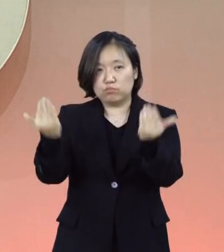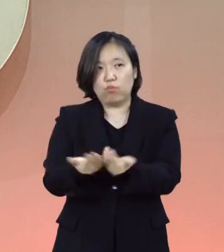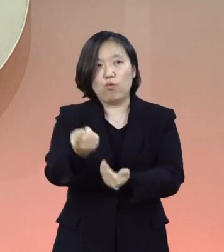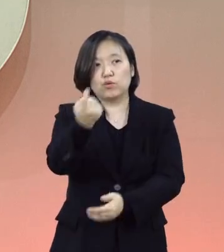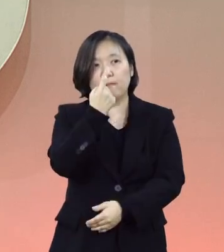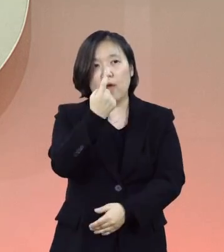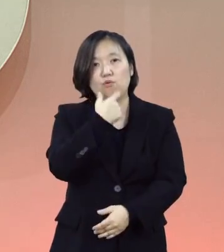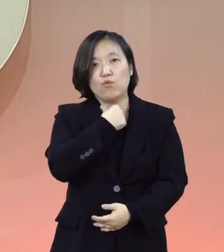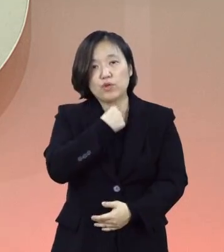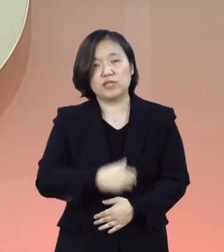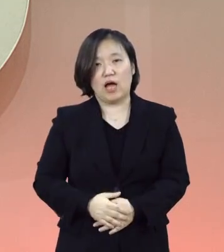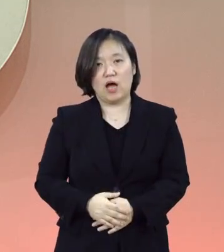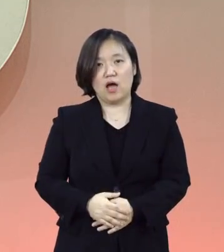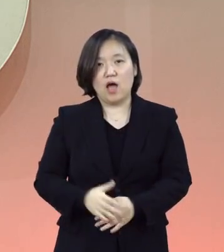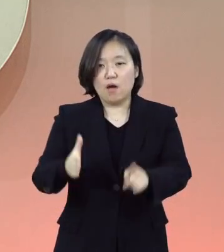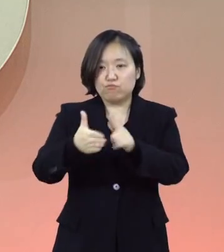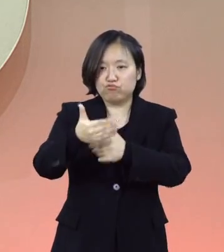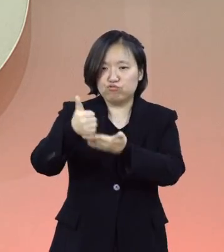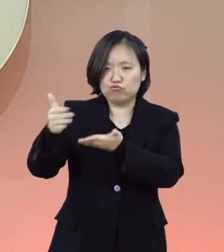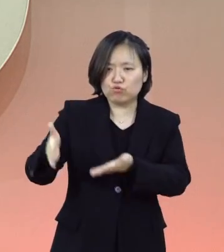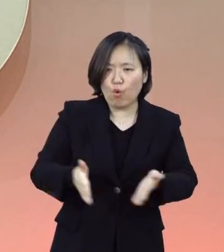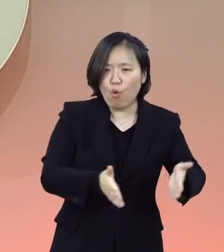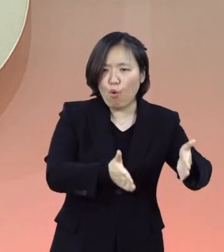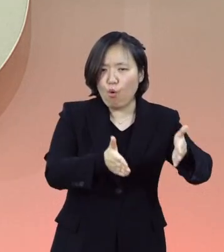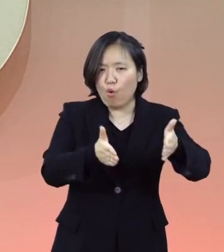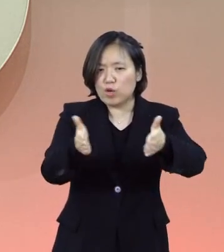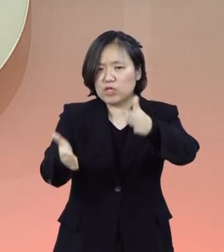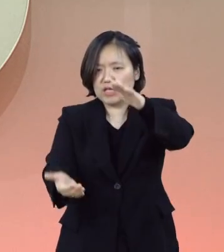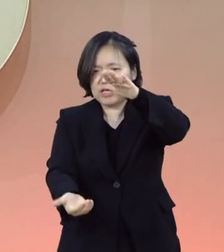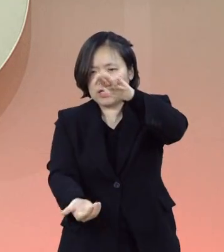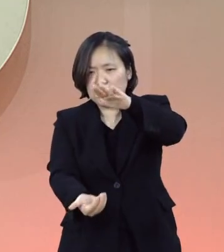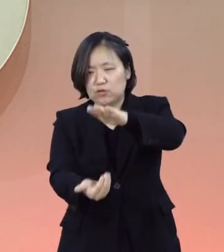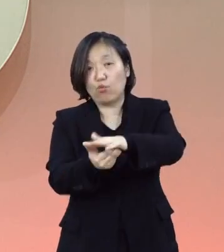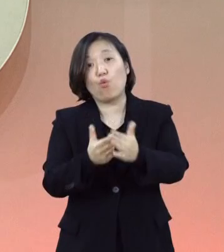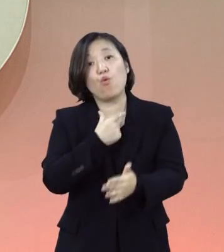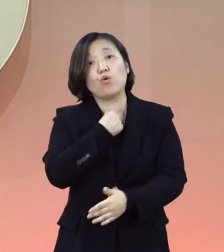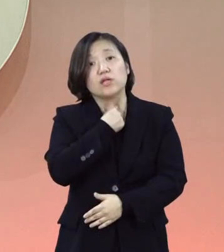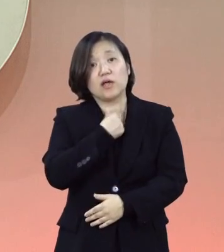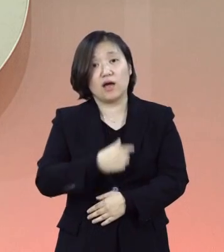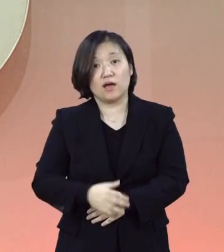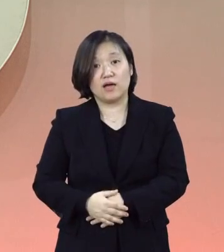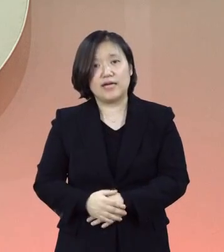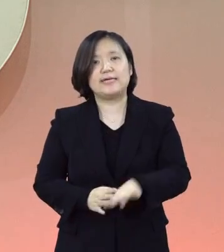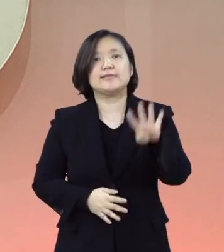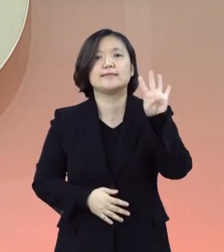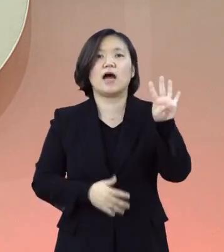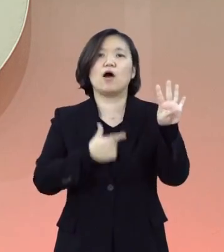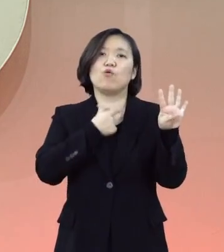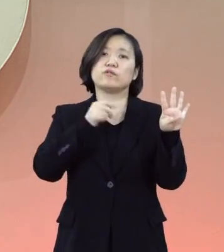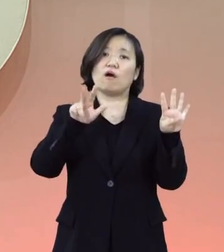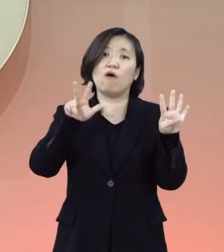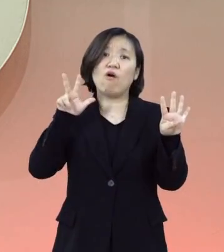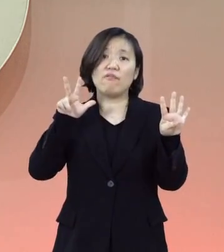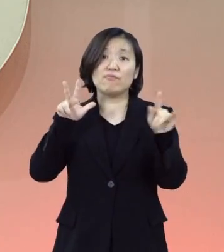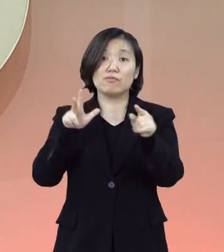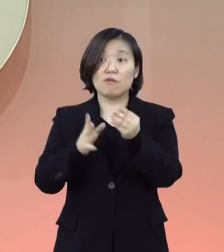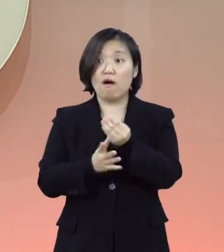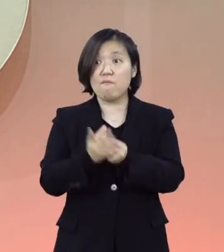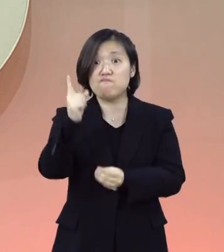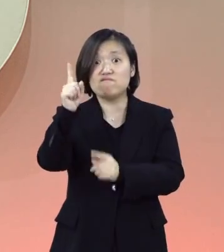배우오리다, 불도를 반드시 이루오리다. 이 사옹서원을 한 문장으로